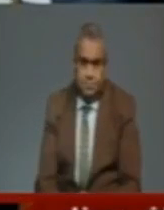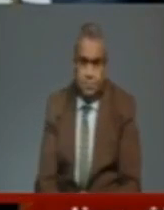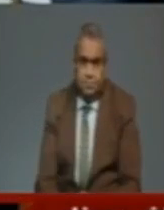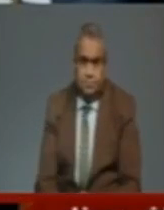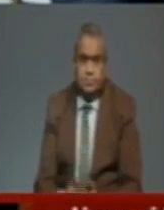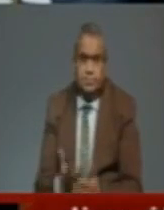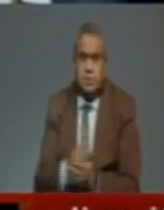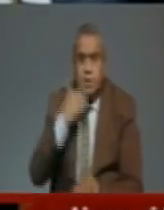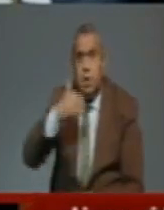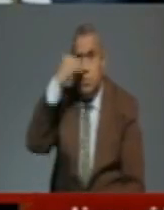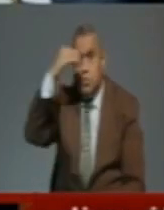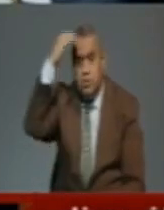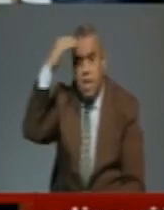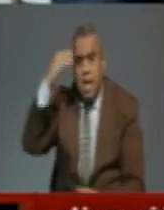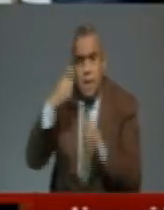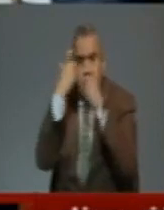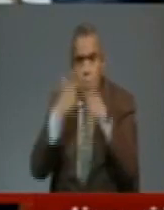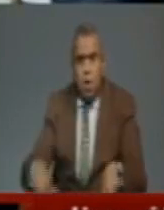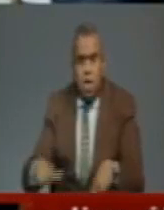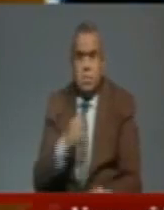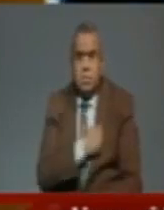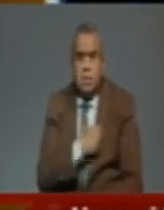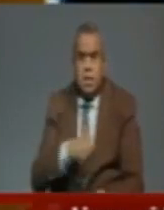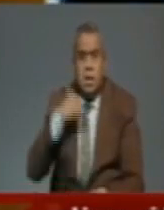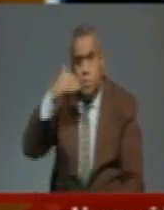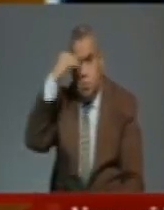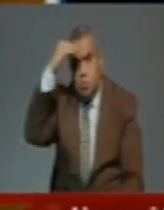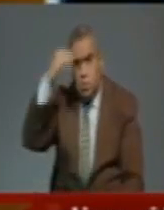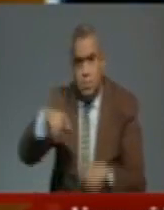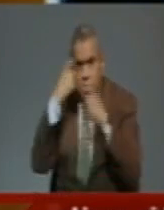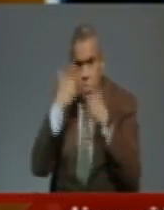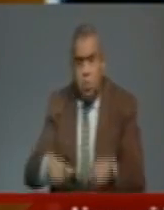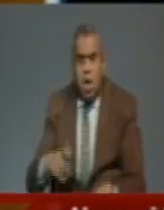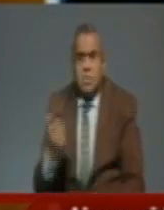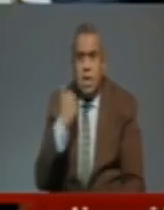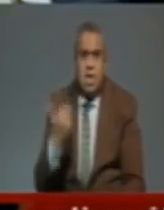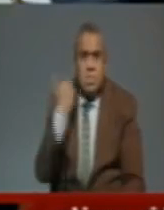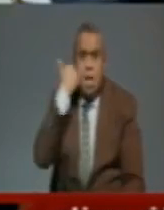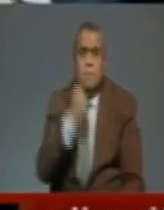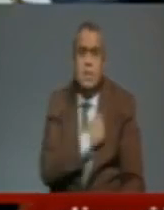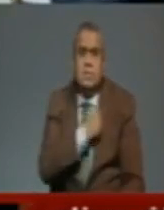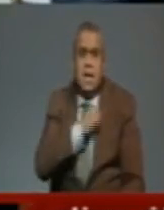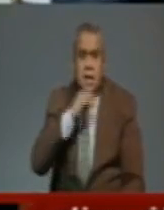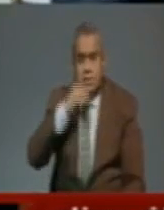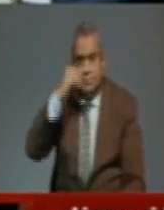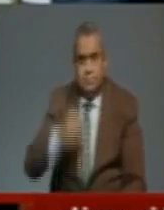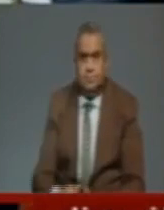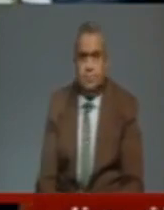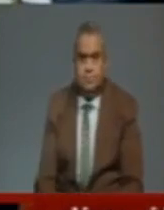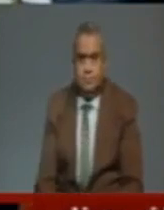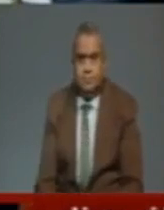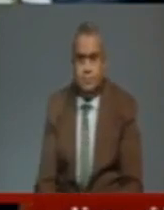مستقبل بلدنا. مستقبل مين؟ بلدنا، وان شاء الله هنعمله. طبعا ان شاء الله. انا ما عنديش اي